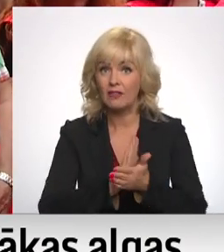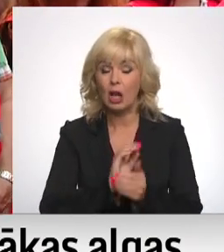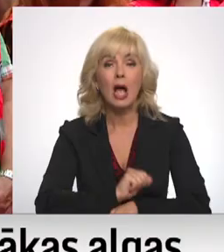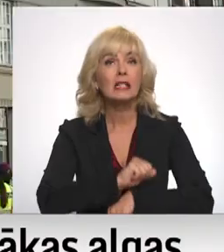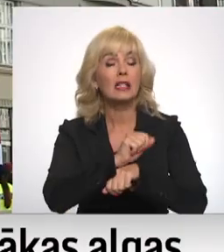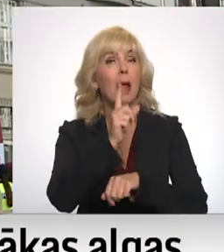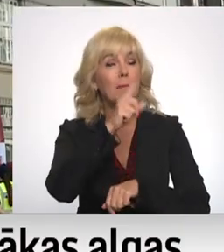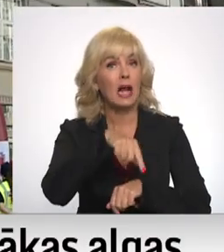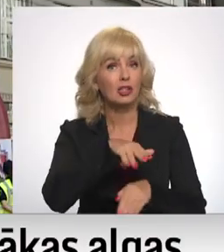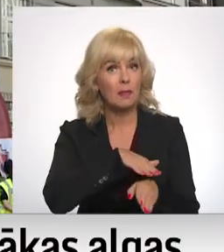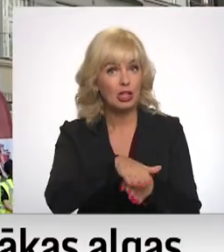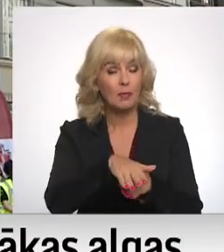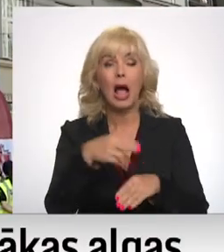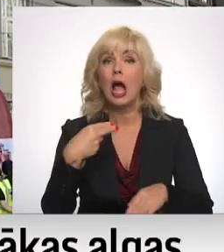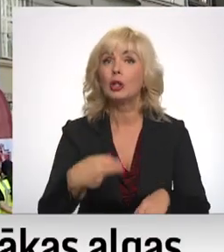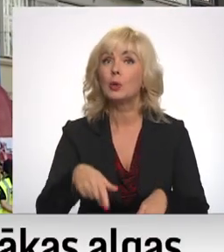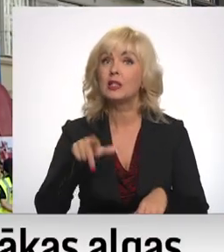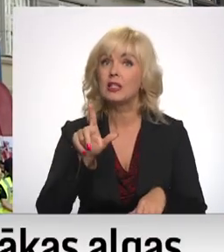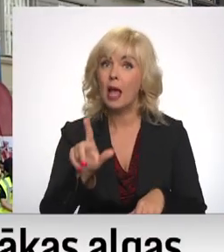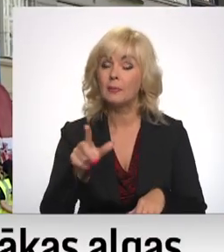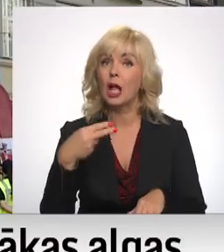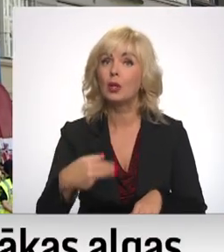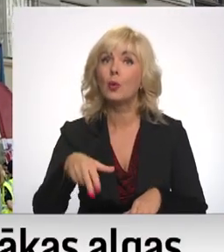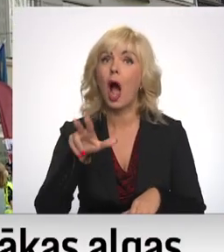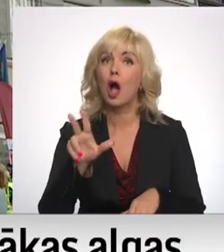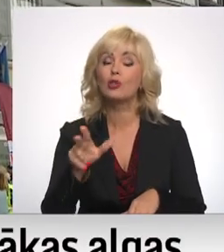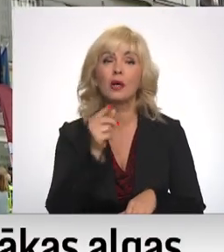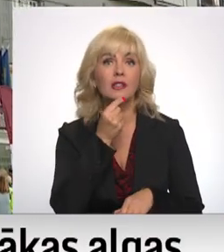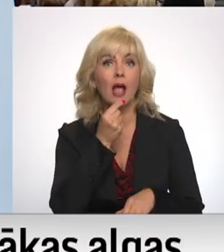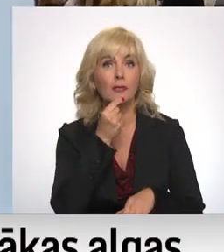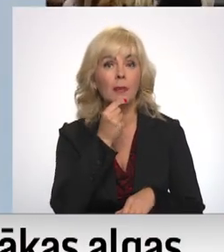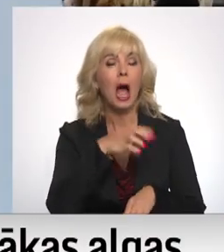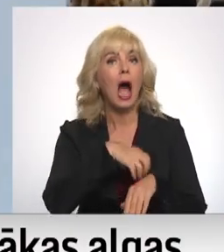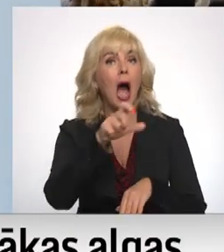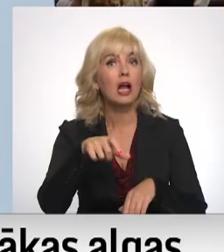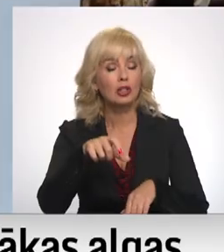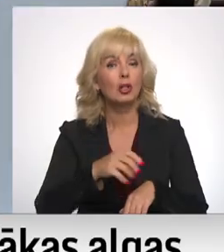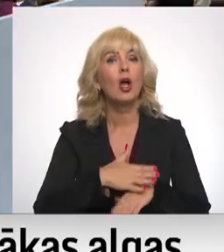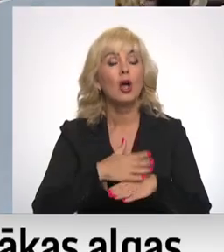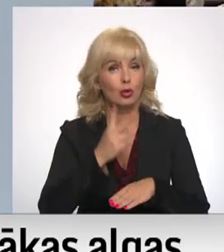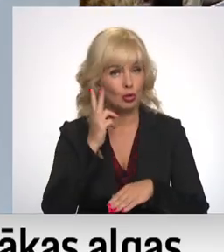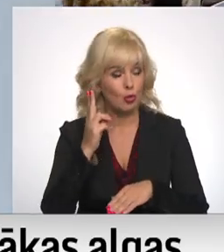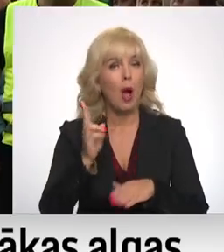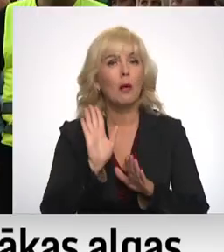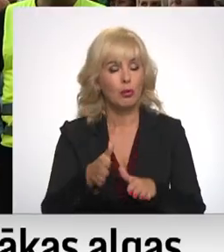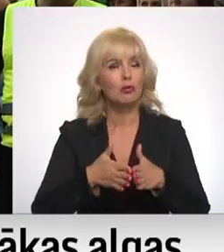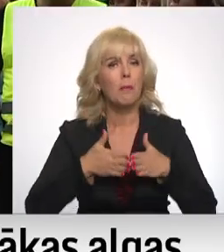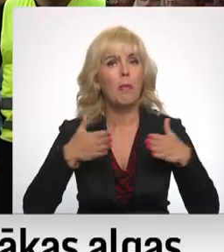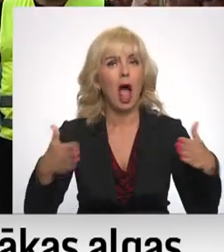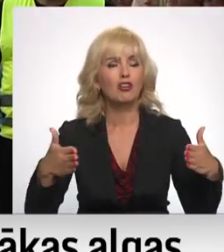prasību izpildi, 27. un 28. septembrī mediķi sola plašākas protesta akcijas.